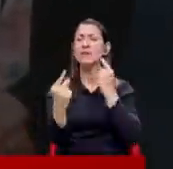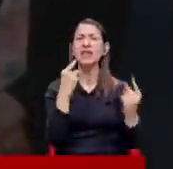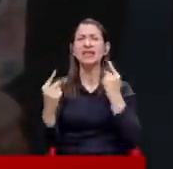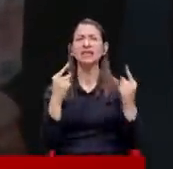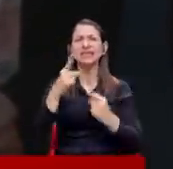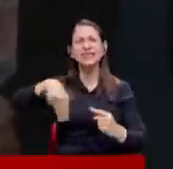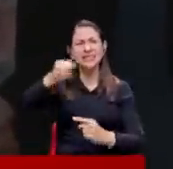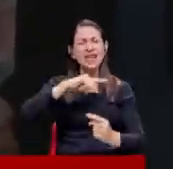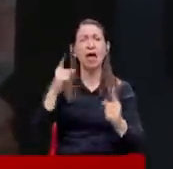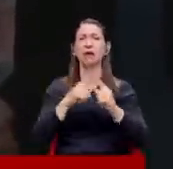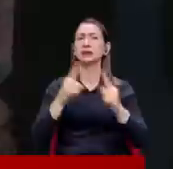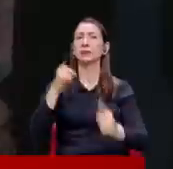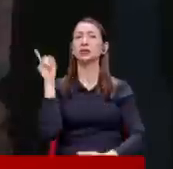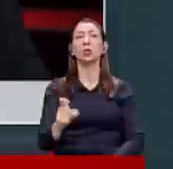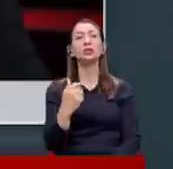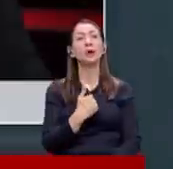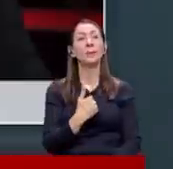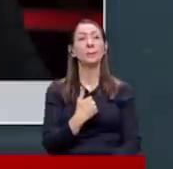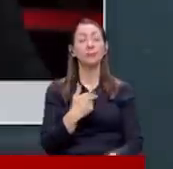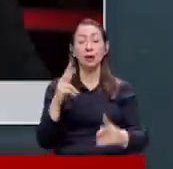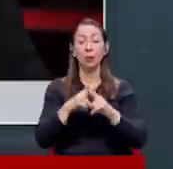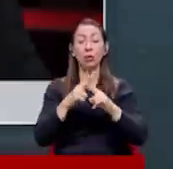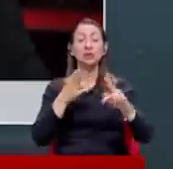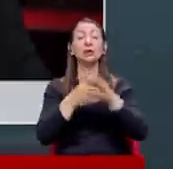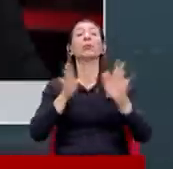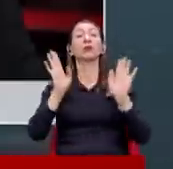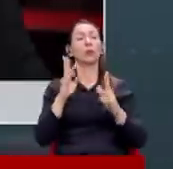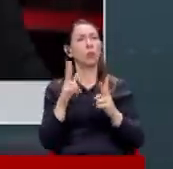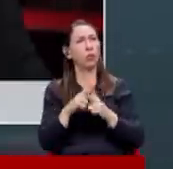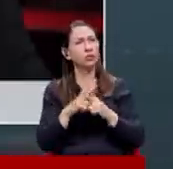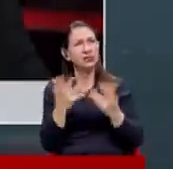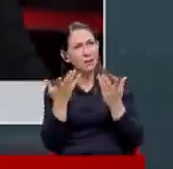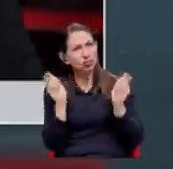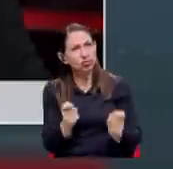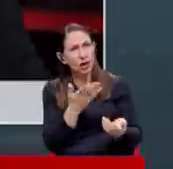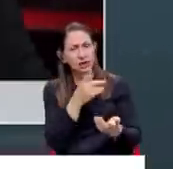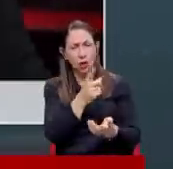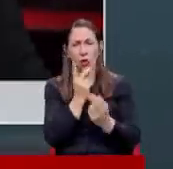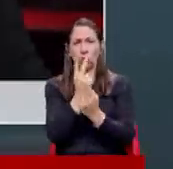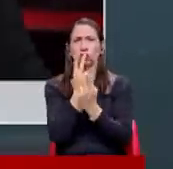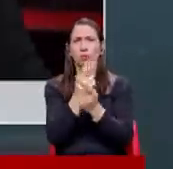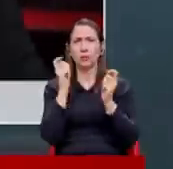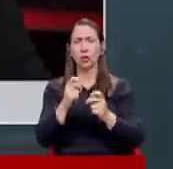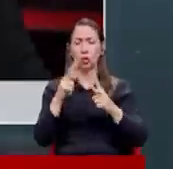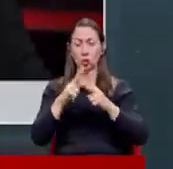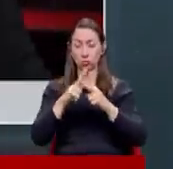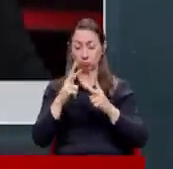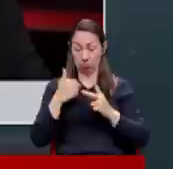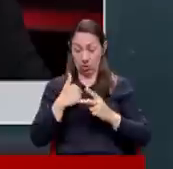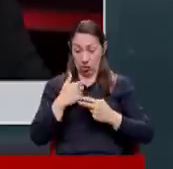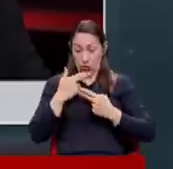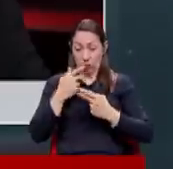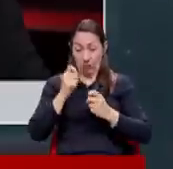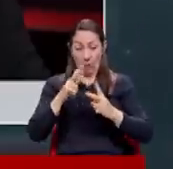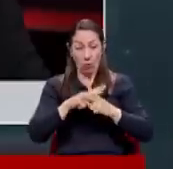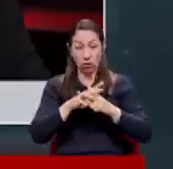her birinizin hesabını soracağım. Polis müdahale etmedi. Ya polis neyine müdahale edecek? Sen orada konuşma yapıyorsun. Konuşma yaparken polis